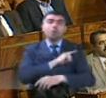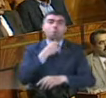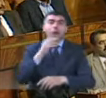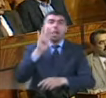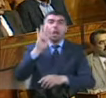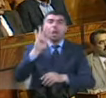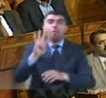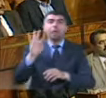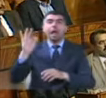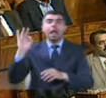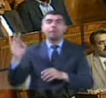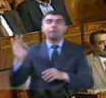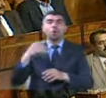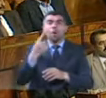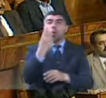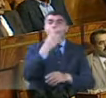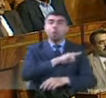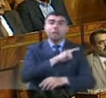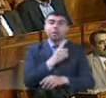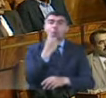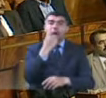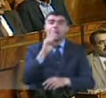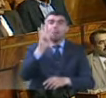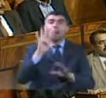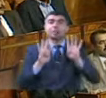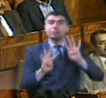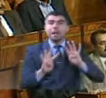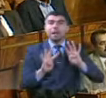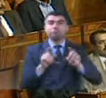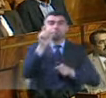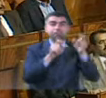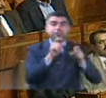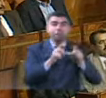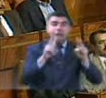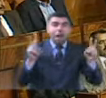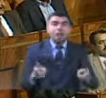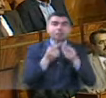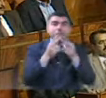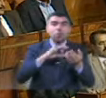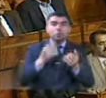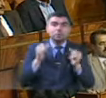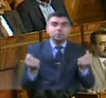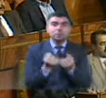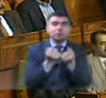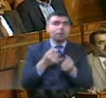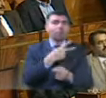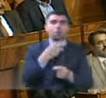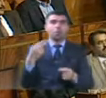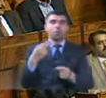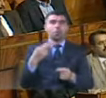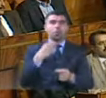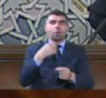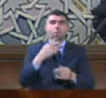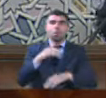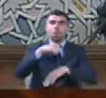طالب بمعدل أستاذ الكل 84 طالب. عن أي جودة نتحدث السيد رئيس الحكومة؟ لا يستقيم أن